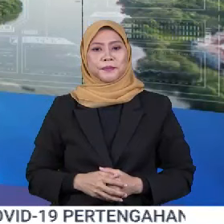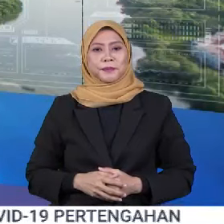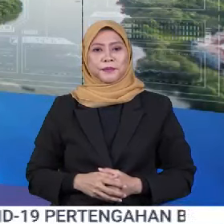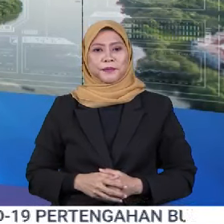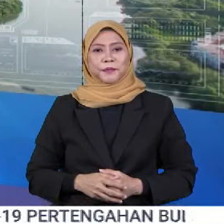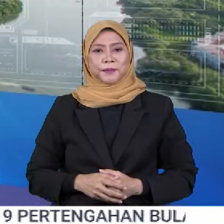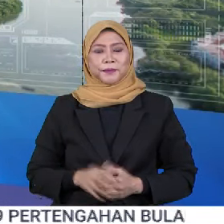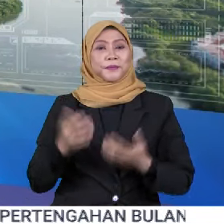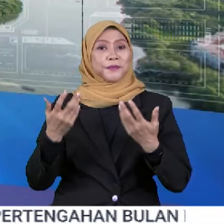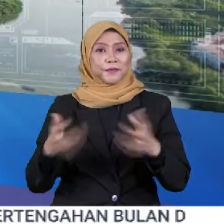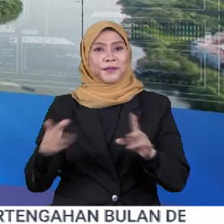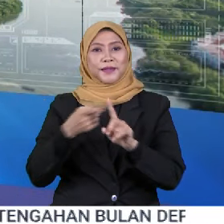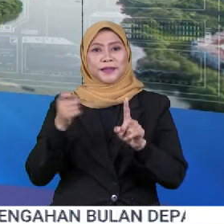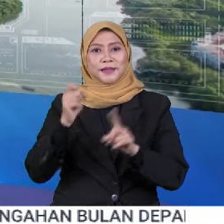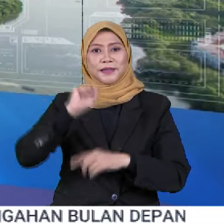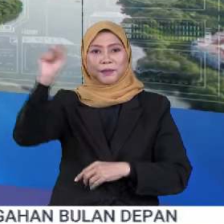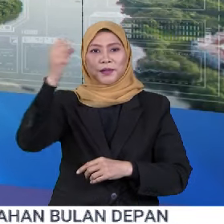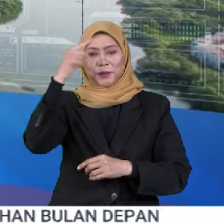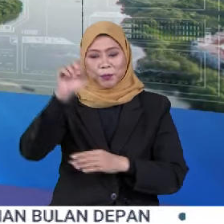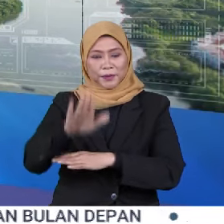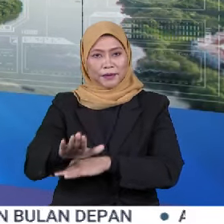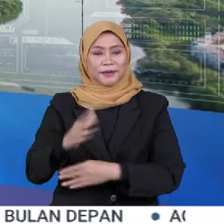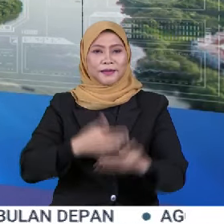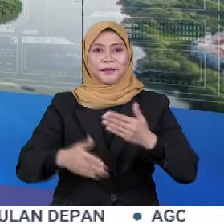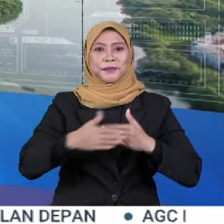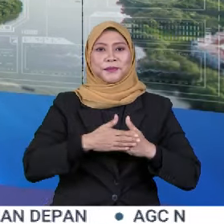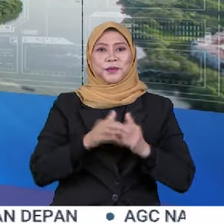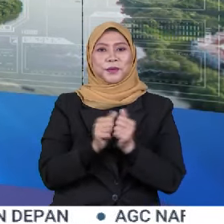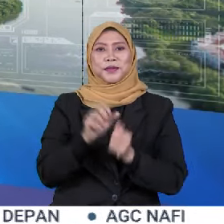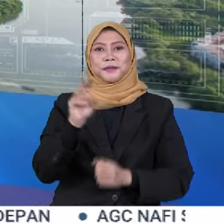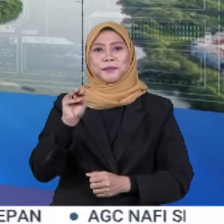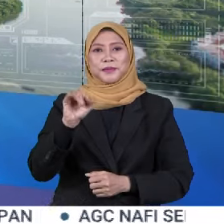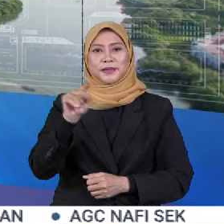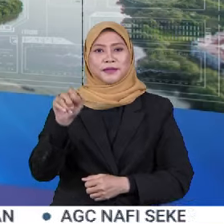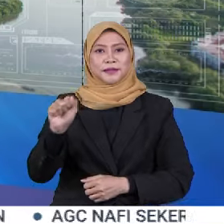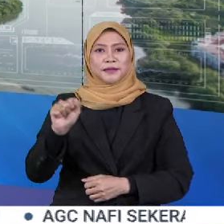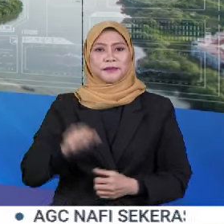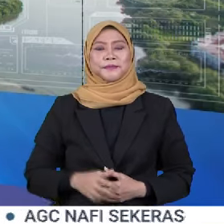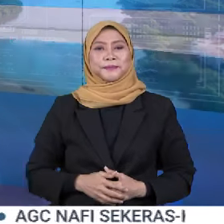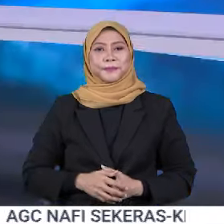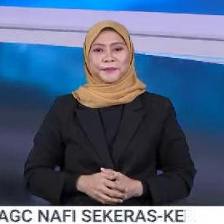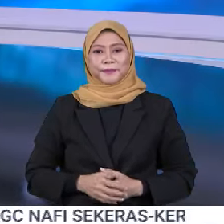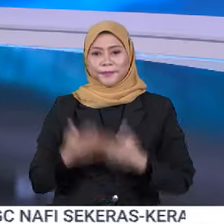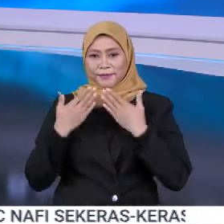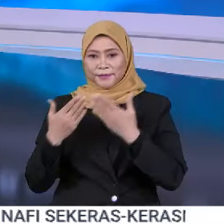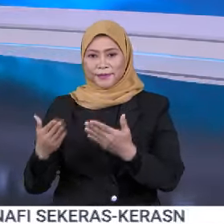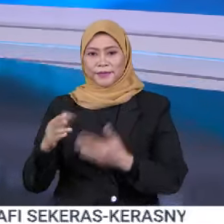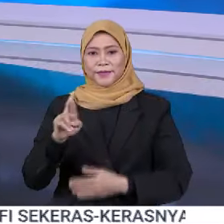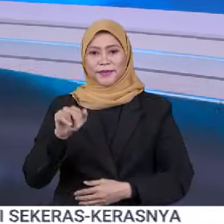sekian perkembangan dari Sabak untuk Betang ini kembali bersama Mirza baik